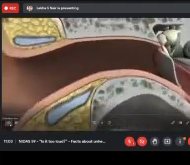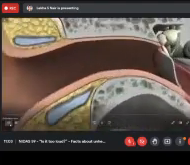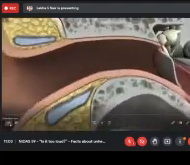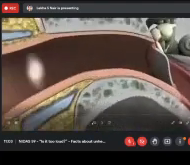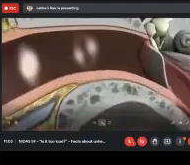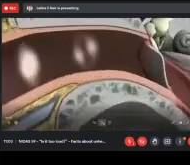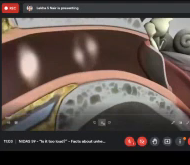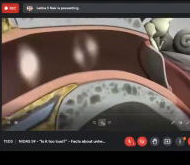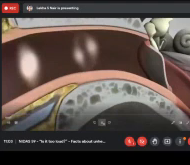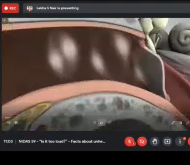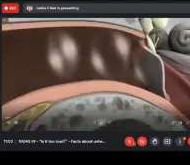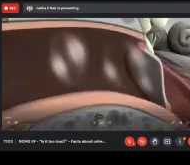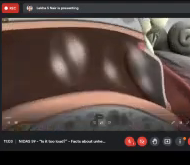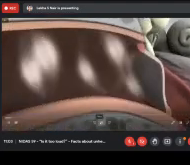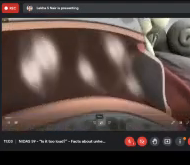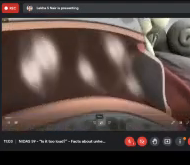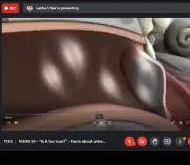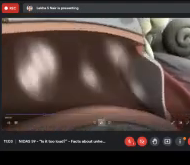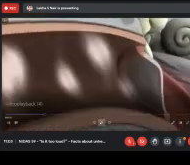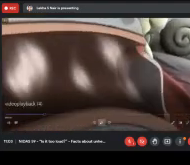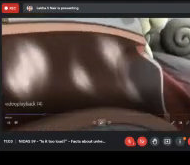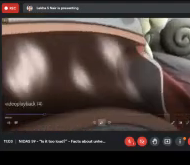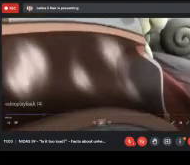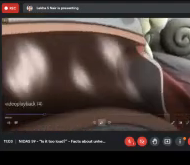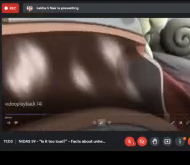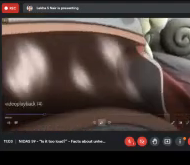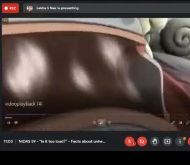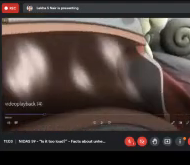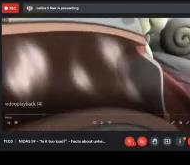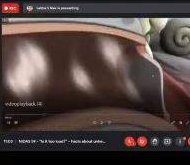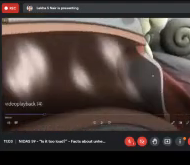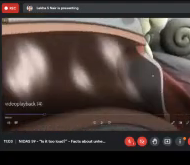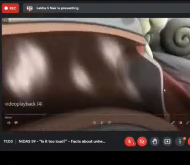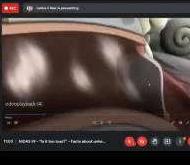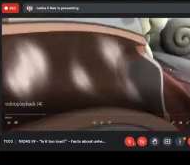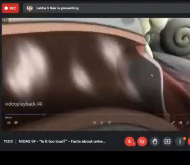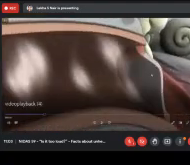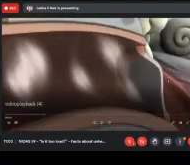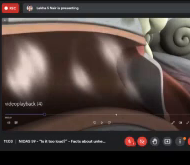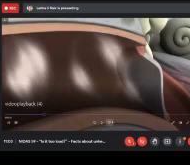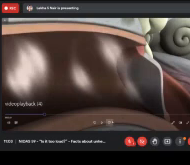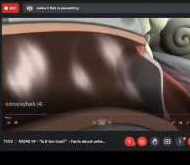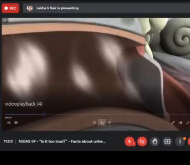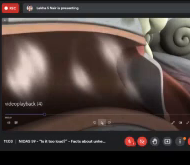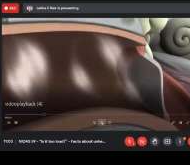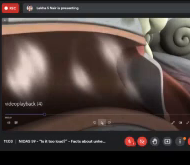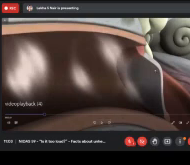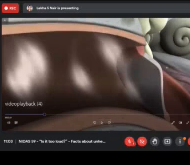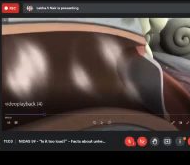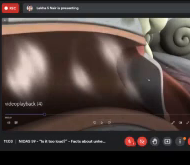നമ്മൾ ഇതിലൂടെ കാണുന്നത്. അപ്പോ ഞാൻ നേരത്തെ പറഞ്ഞതുപോലെ ശബ്ദം ആ കുട്ടിയുടെ ഇയർ കനാലിൽ എത്തുന്നു.